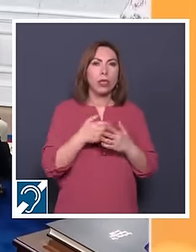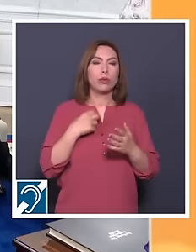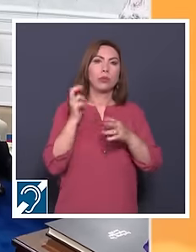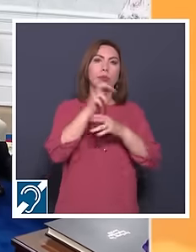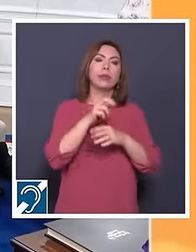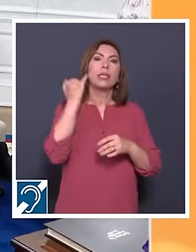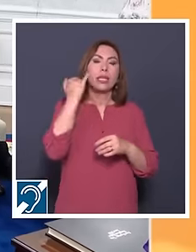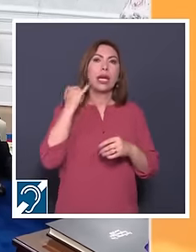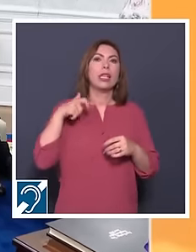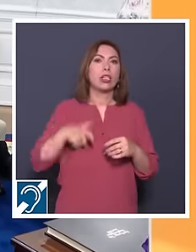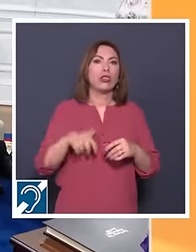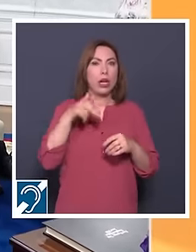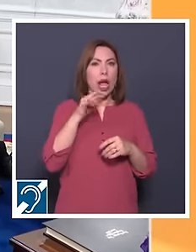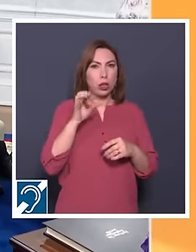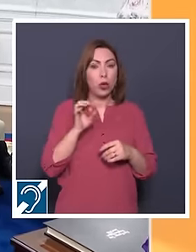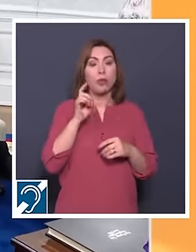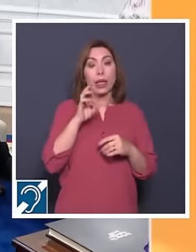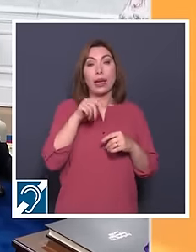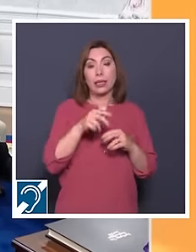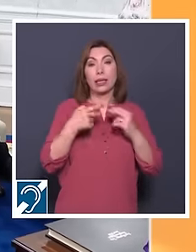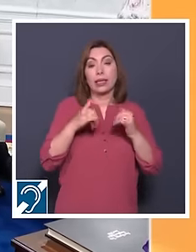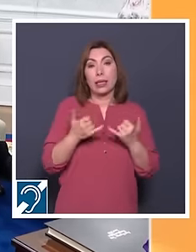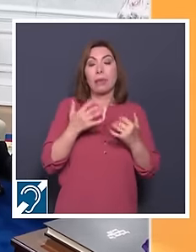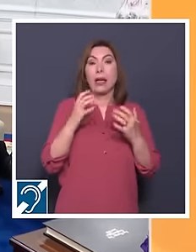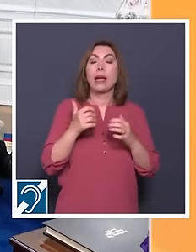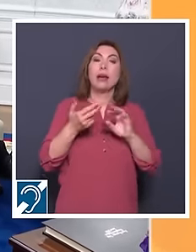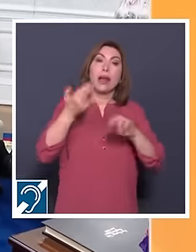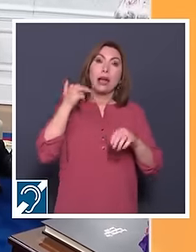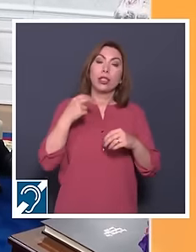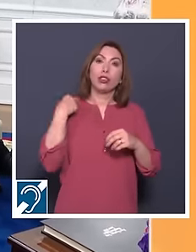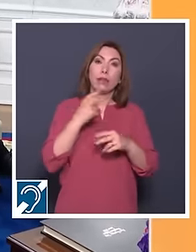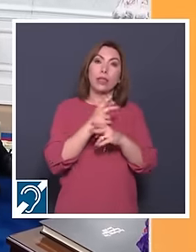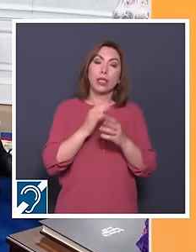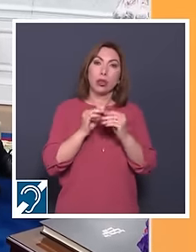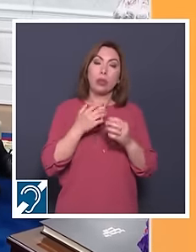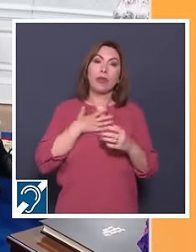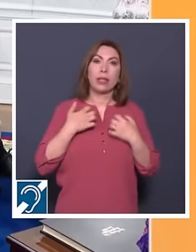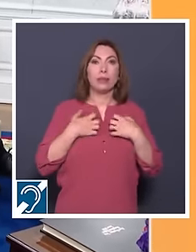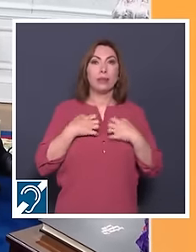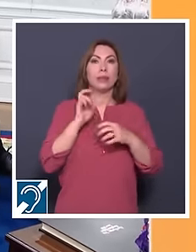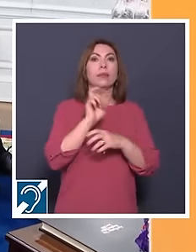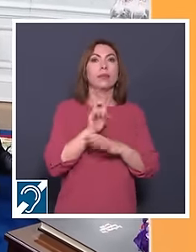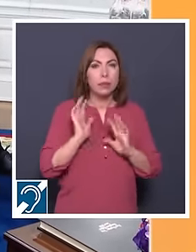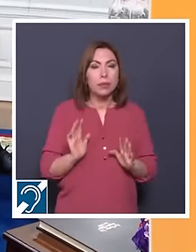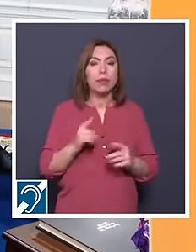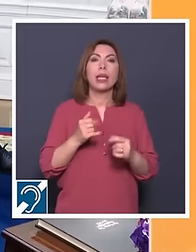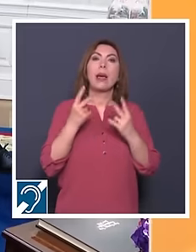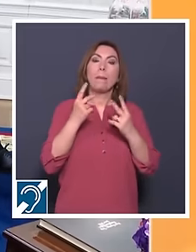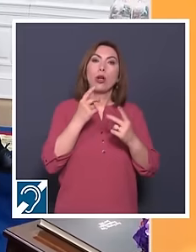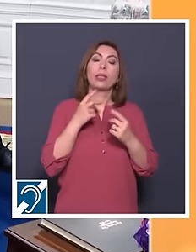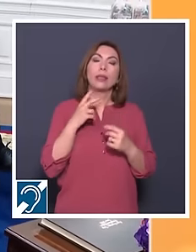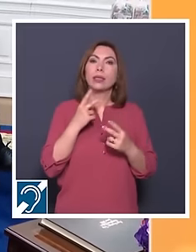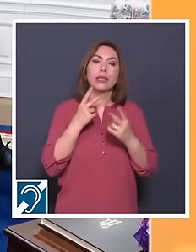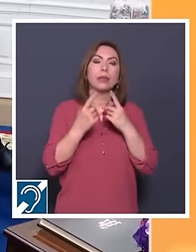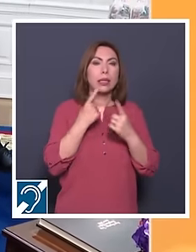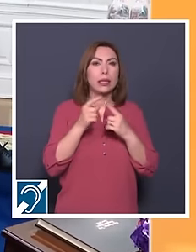secretar general al NATO, dar asta se întâmpla, să știți, înainte ca șeful statului român să-și anunțe intenția de a candida. Important este că s-a discutat și despre